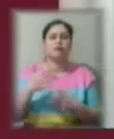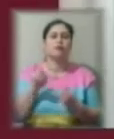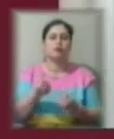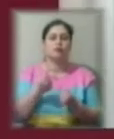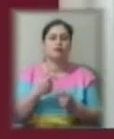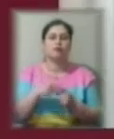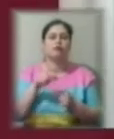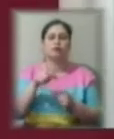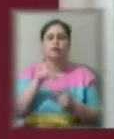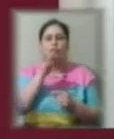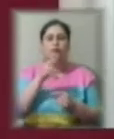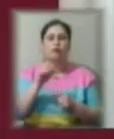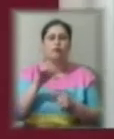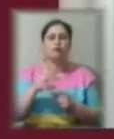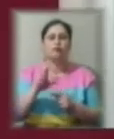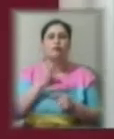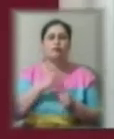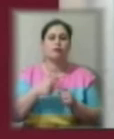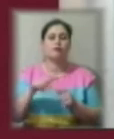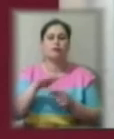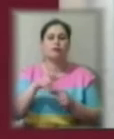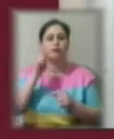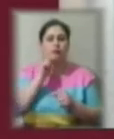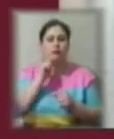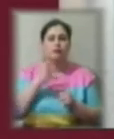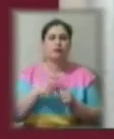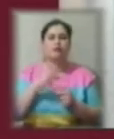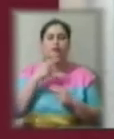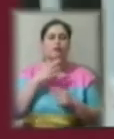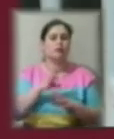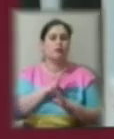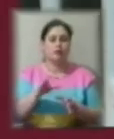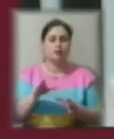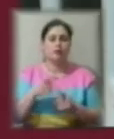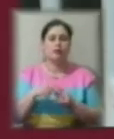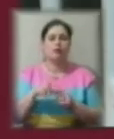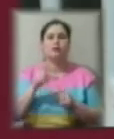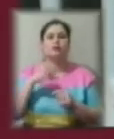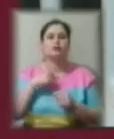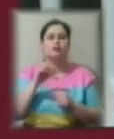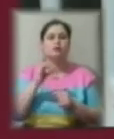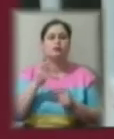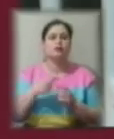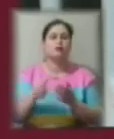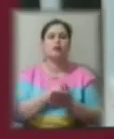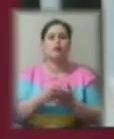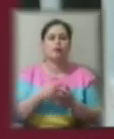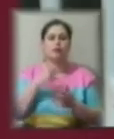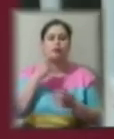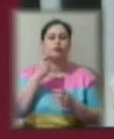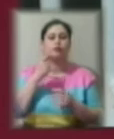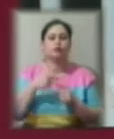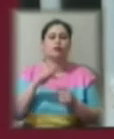Карпюк перебував на території України, до уваги не взяли. Зізнання вибивали, розказує чоловік, тортурами, коли не вийшло,